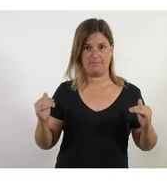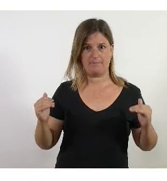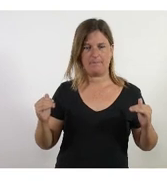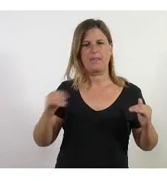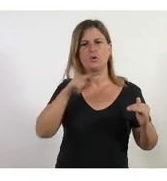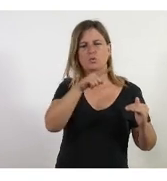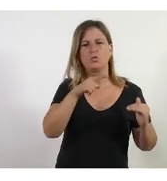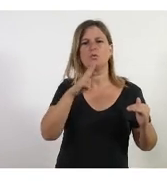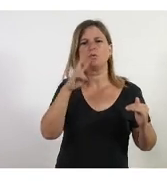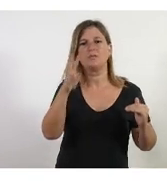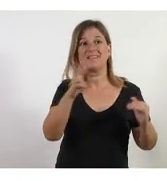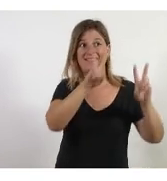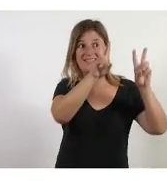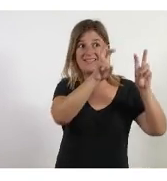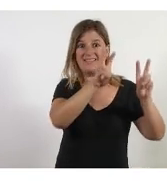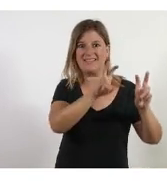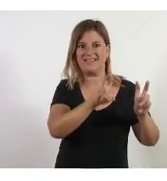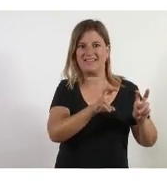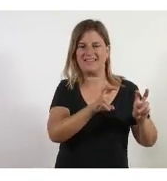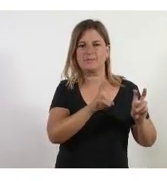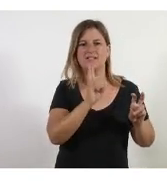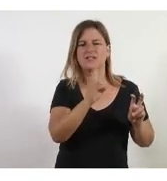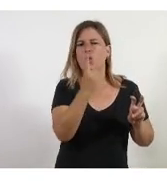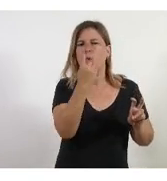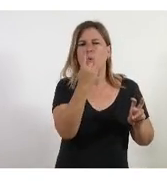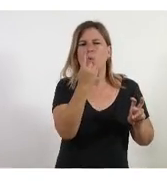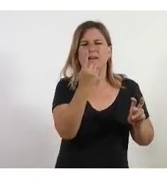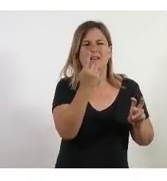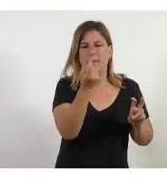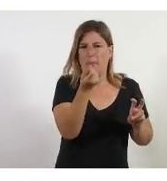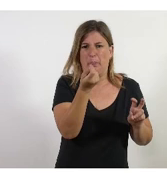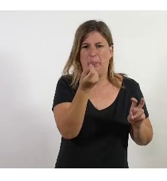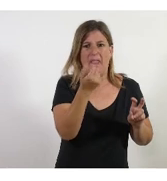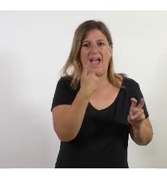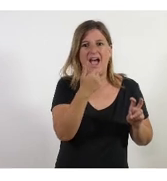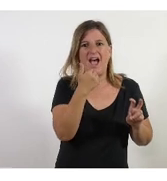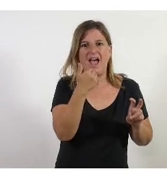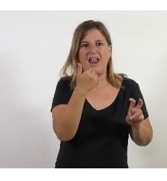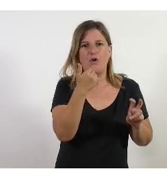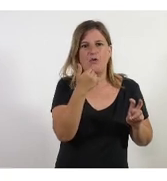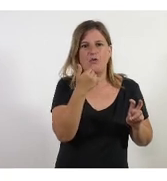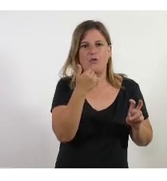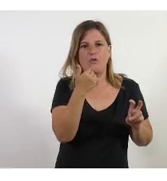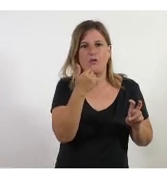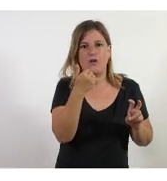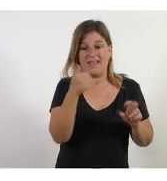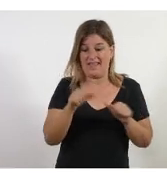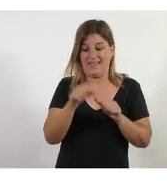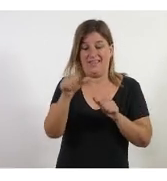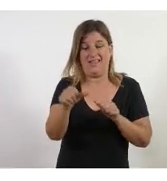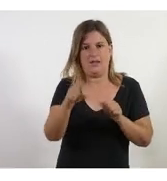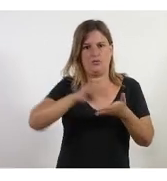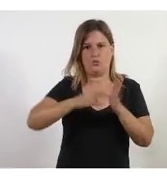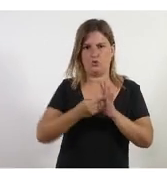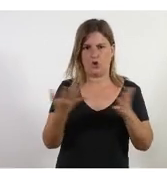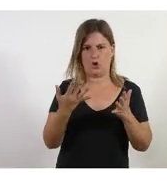digues una cosa petiteta que faràs a partir de ja. No